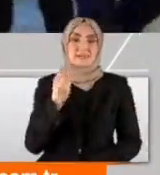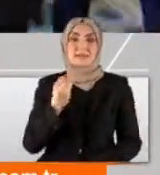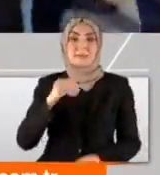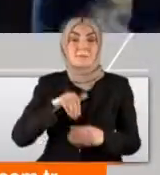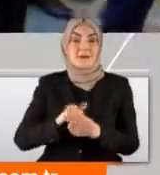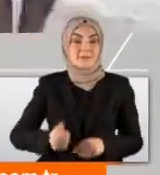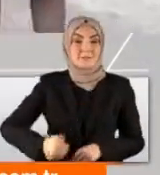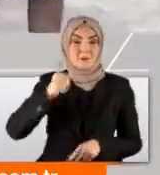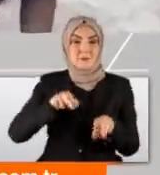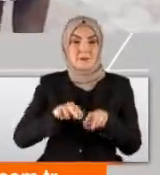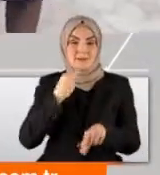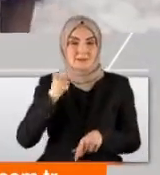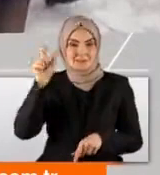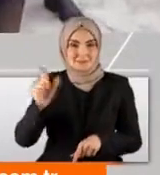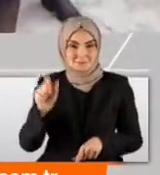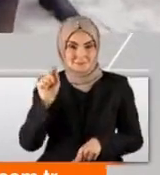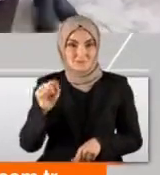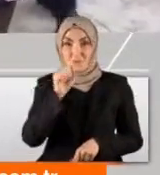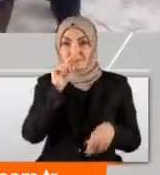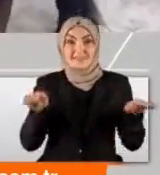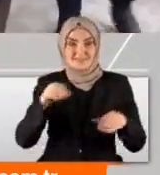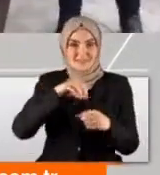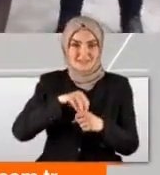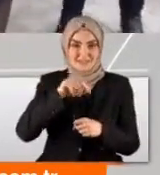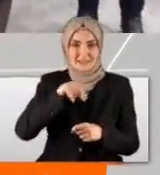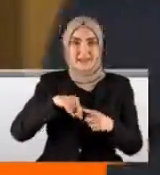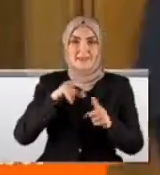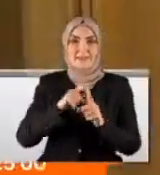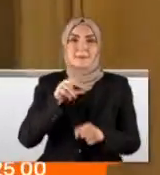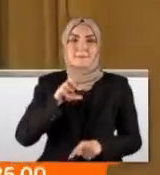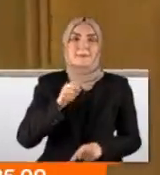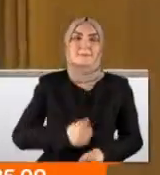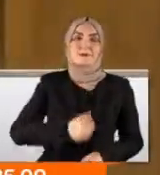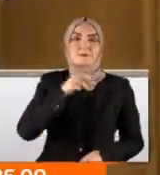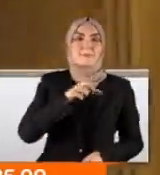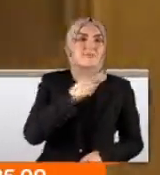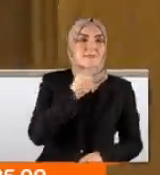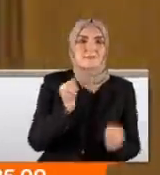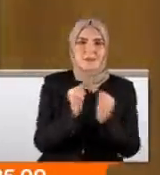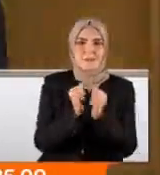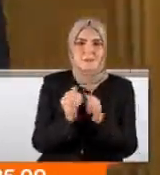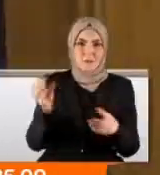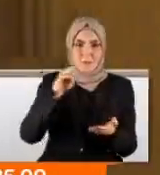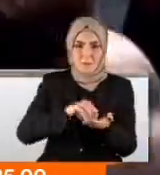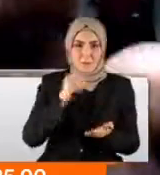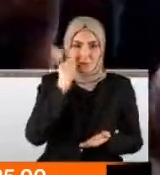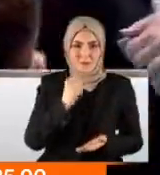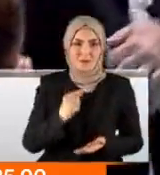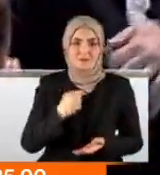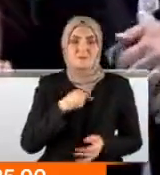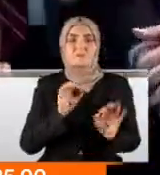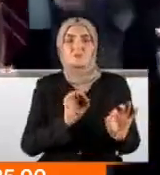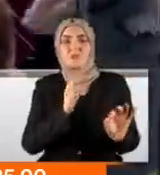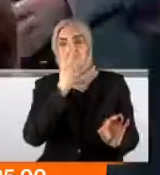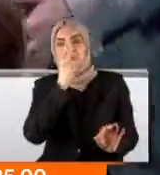tweette HDP eş genel başkanı Pervin Buldan'la birlikte yer almasını "ben bunlara alışkınım" cümlesiyle yorumladı. İyi Partililerin